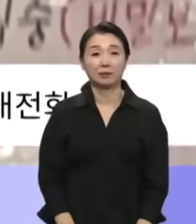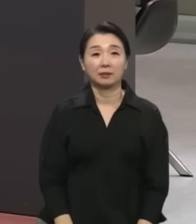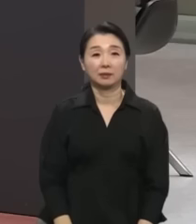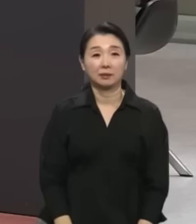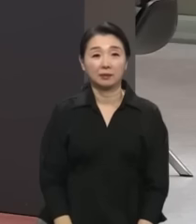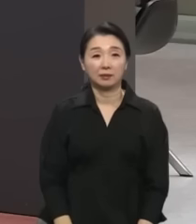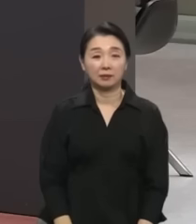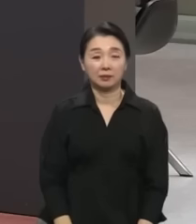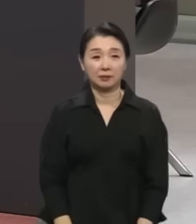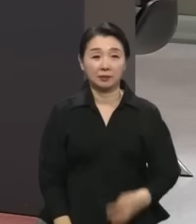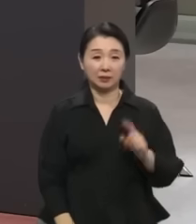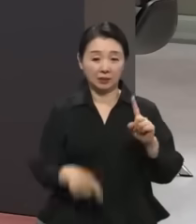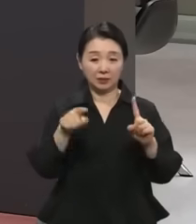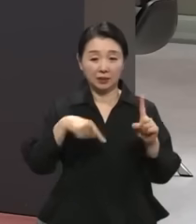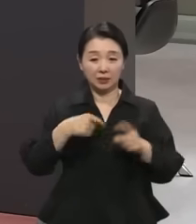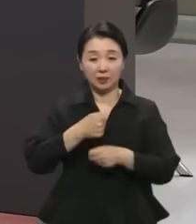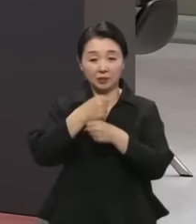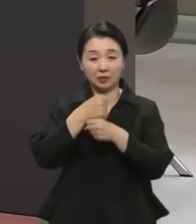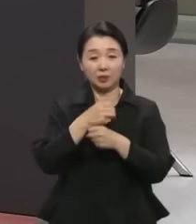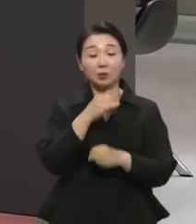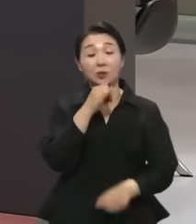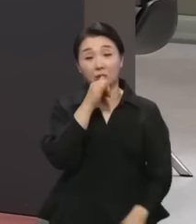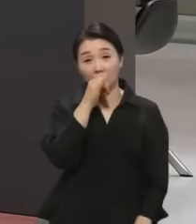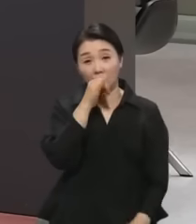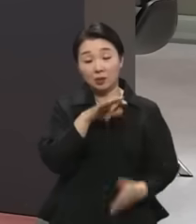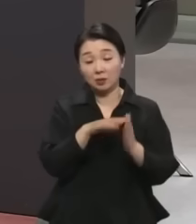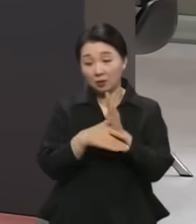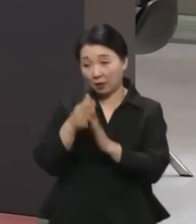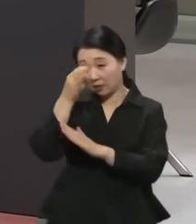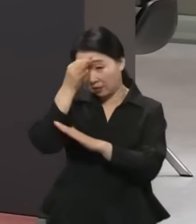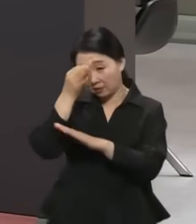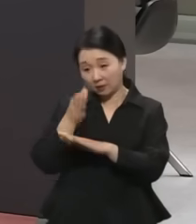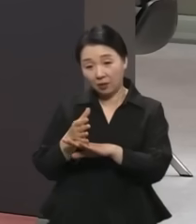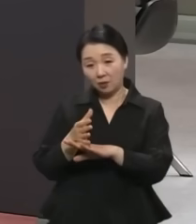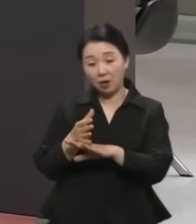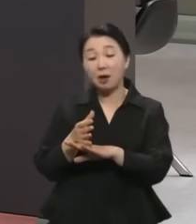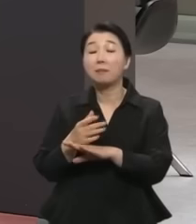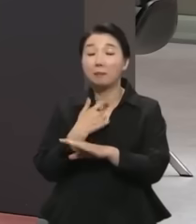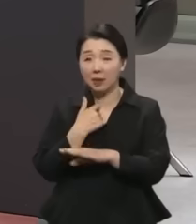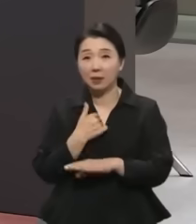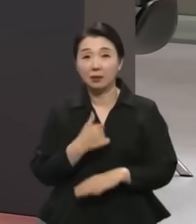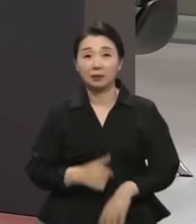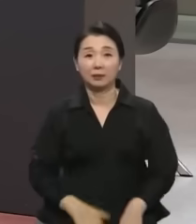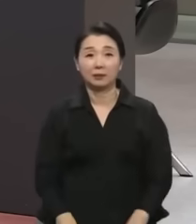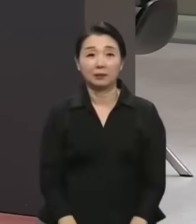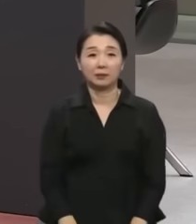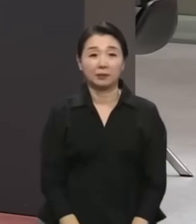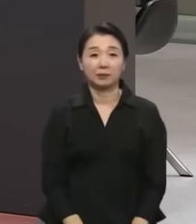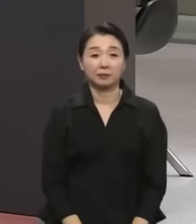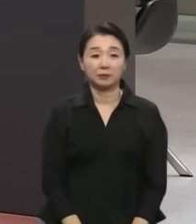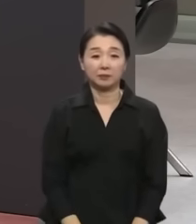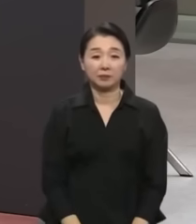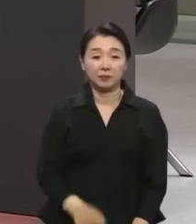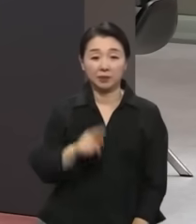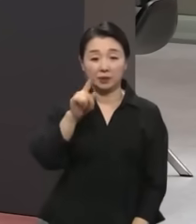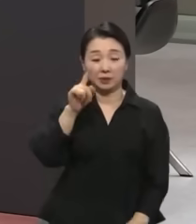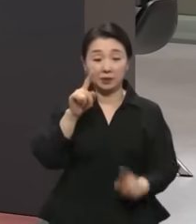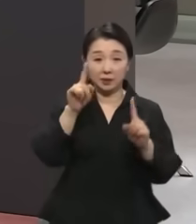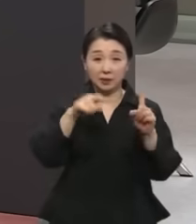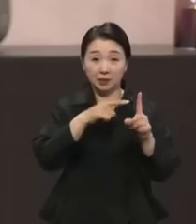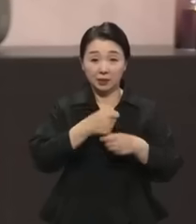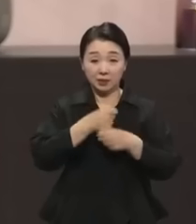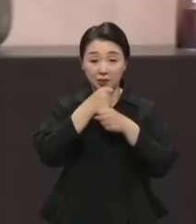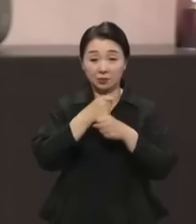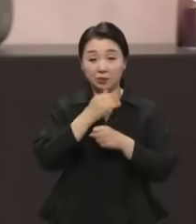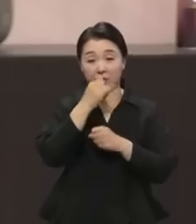1인 시위를 했던 부분에 대해서 사과를 이제 가장 마지막에 했더라고요네 근데 그 1인 시위는 사실은 뭐 아까